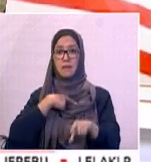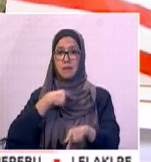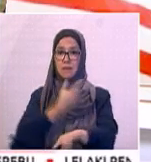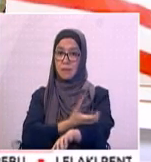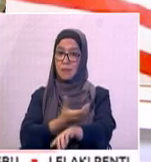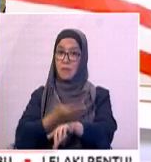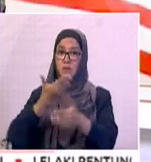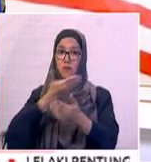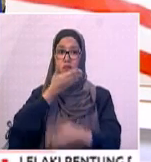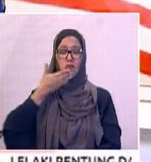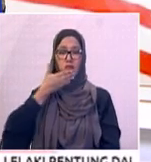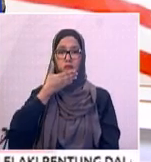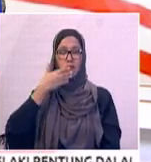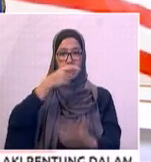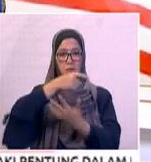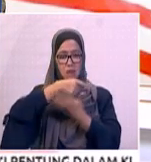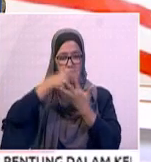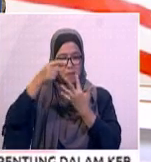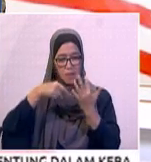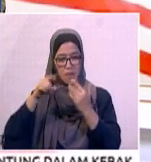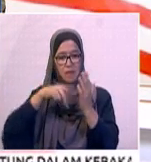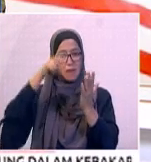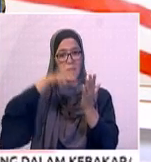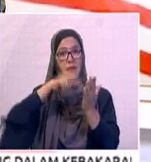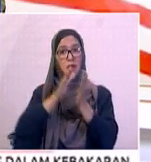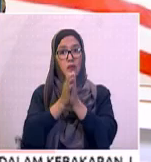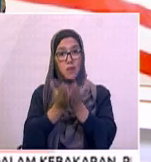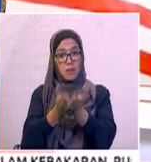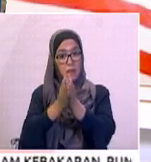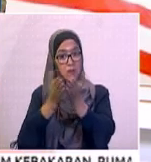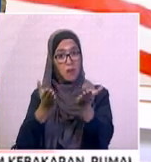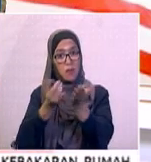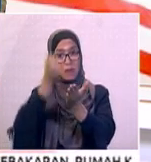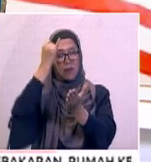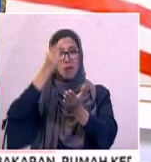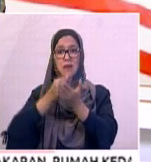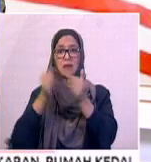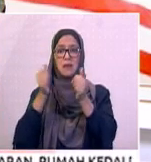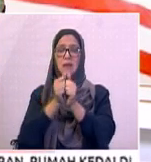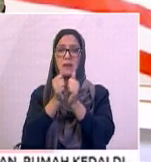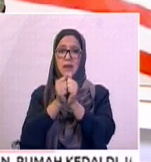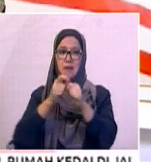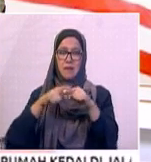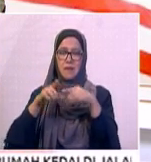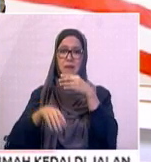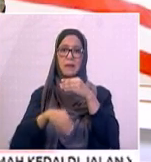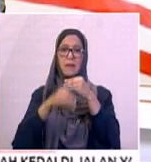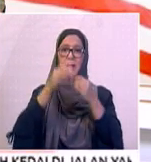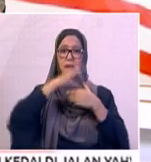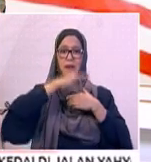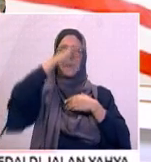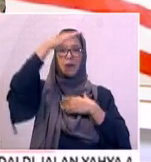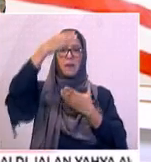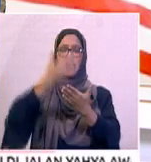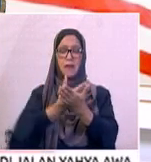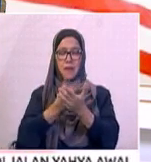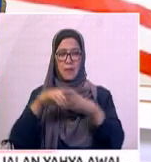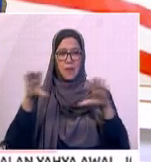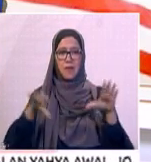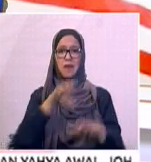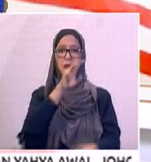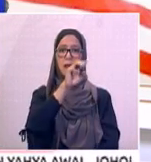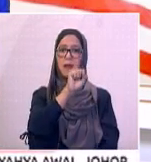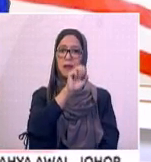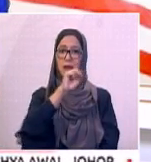menerusi program bacaan buku-buku ilmiah dengan suntikan semangat baru seperti yang dilakukan Sekolah Menengah Kebangsaan SMK Puteri